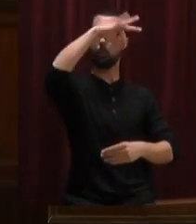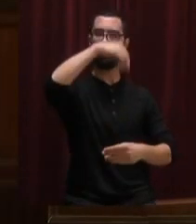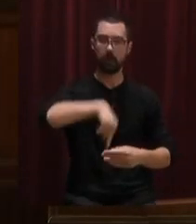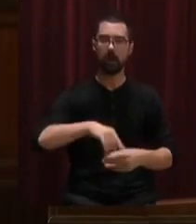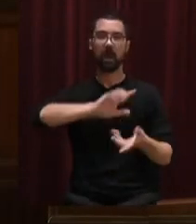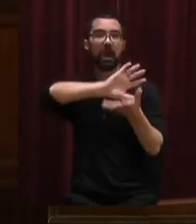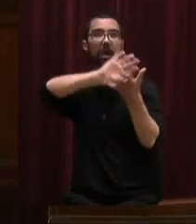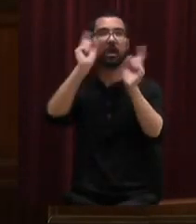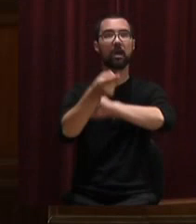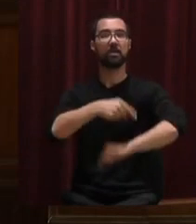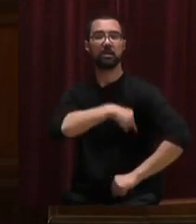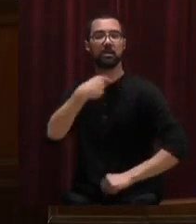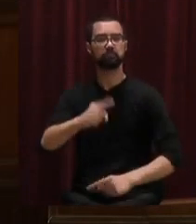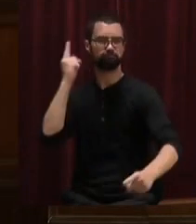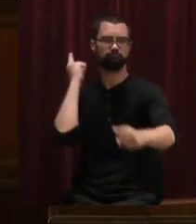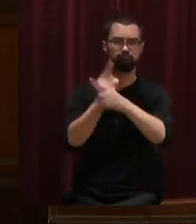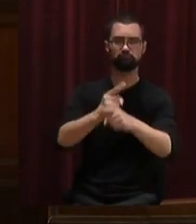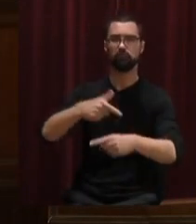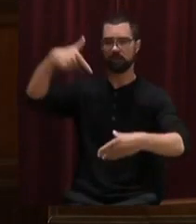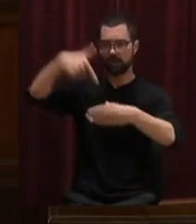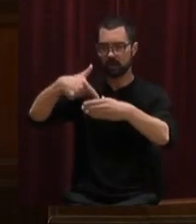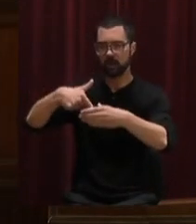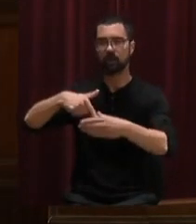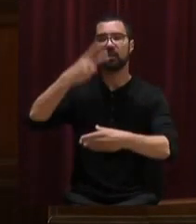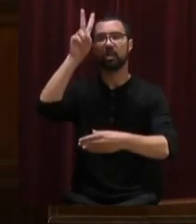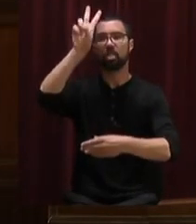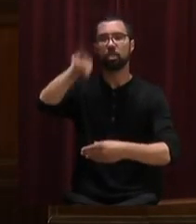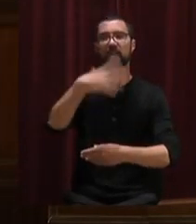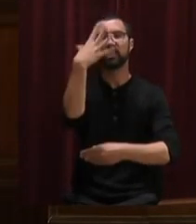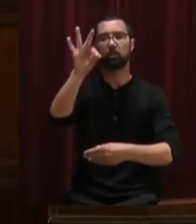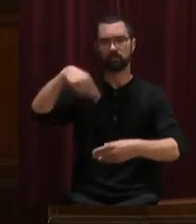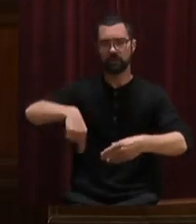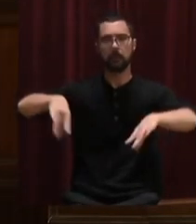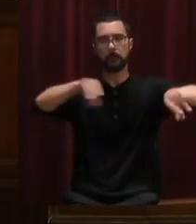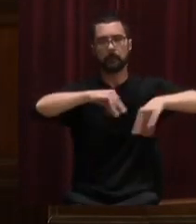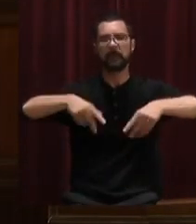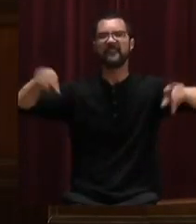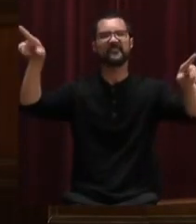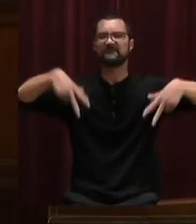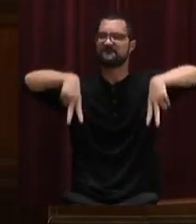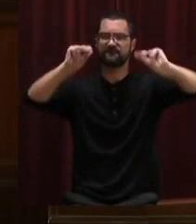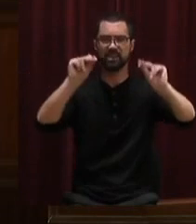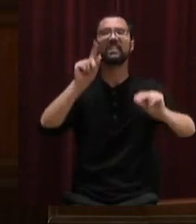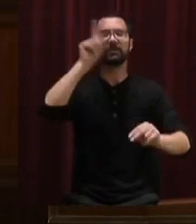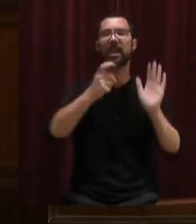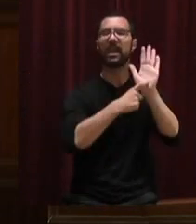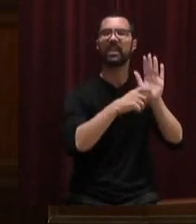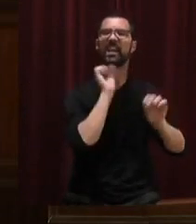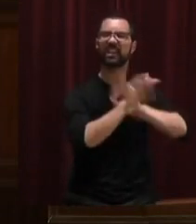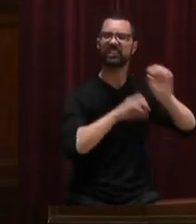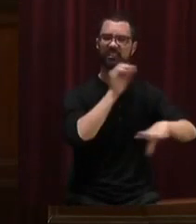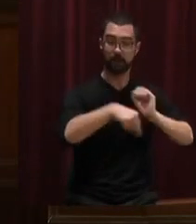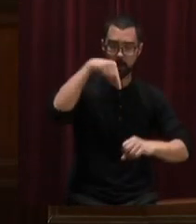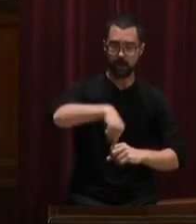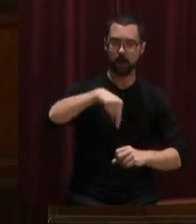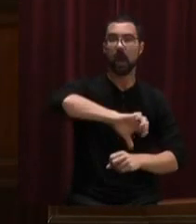somiar en fer realitat unes illes sense combustibles fòssils l'any 2050. Lleis com la dels residus, que ens descriu com a